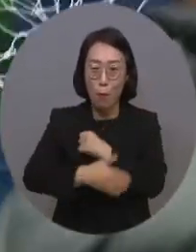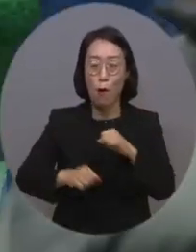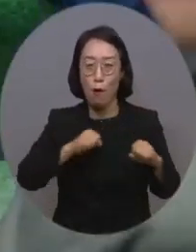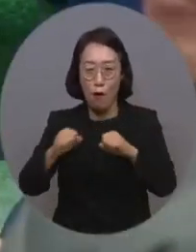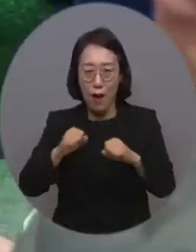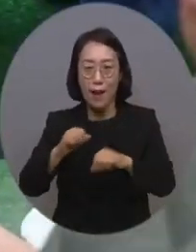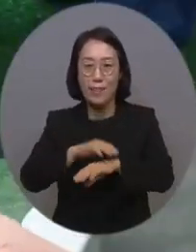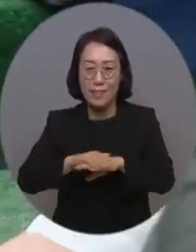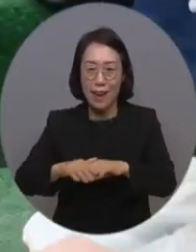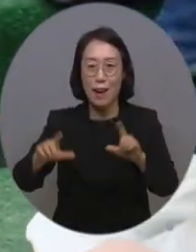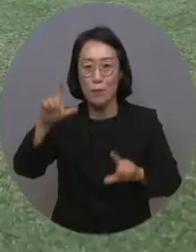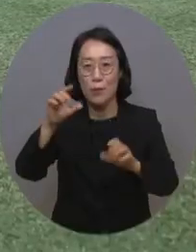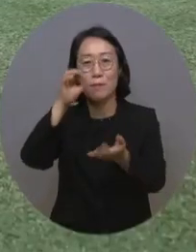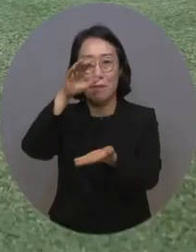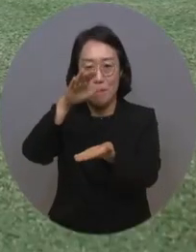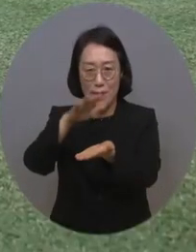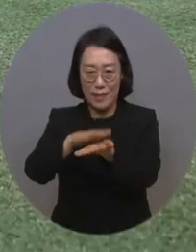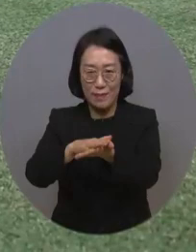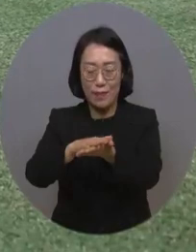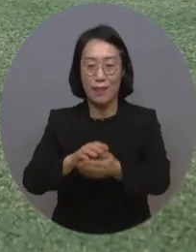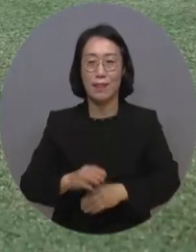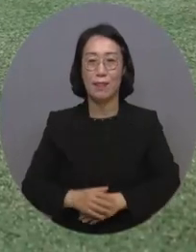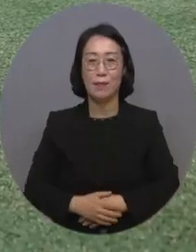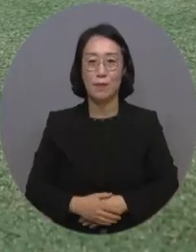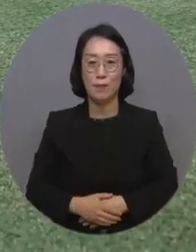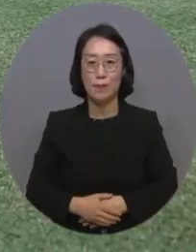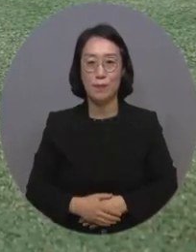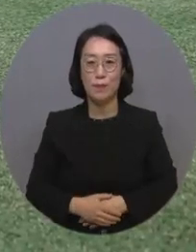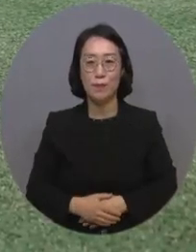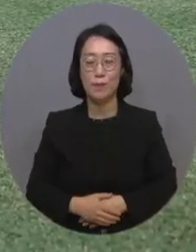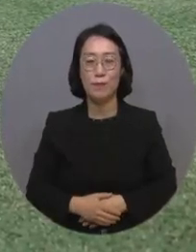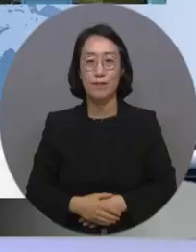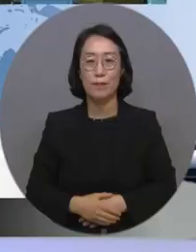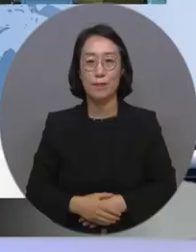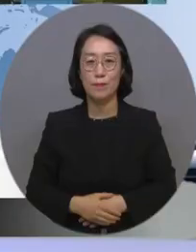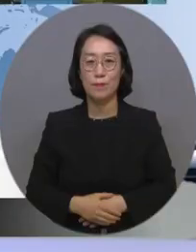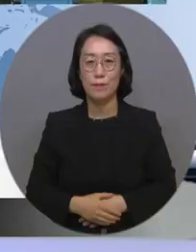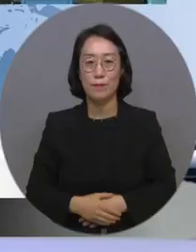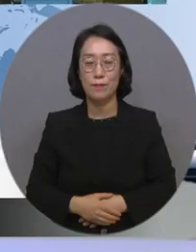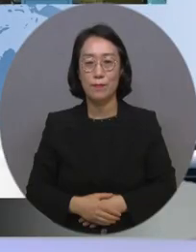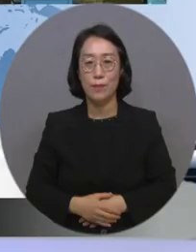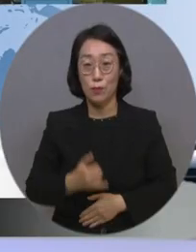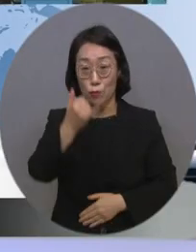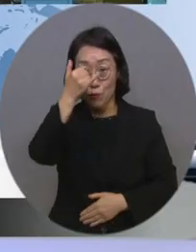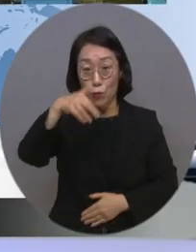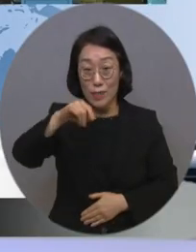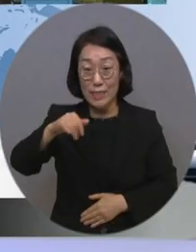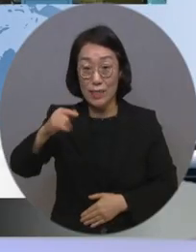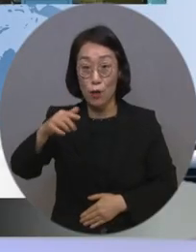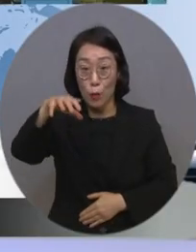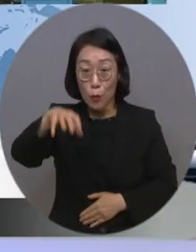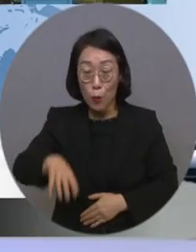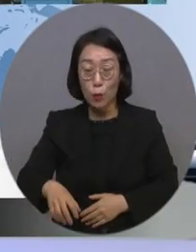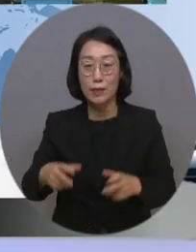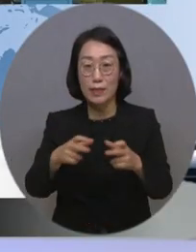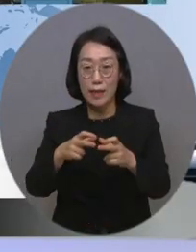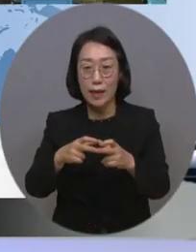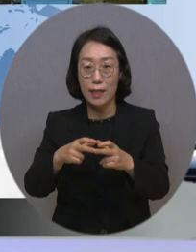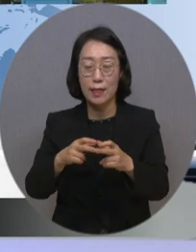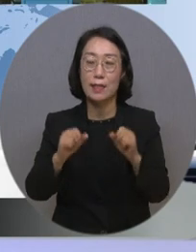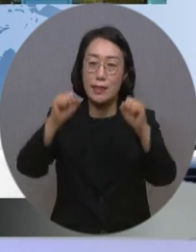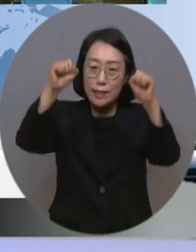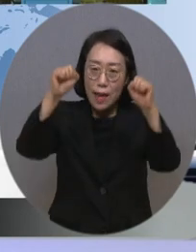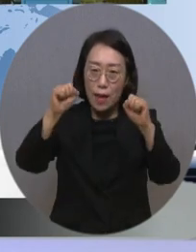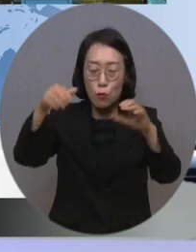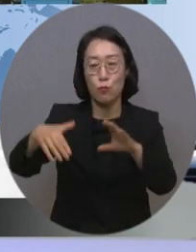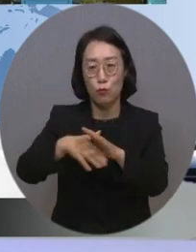시간이 됐습니다. 복지TV 뉴스 김정현입니다. 충북 진천군에서 장애인들이 체육과 문화를